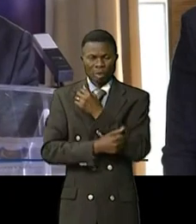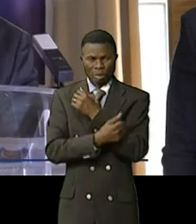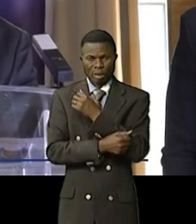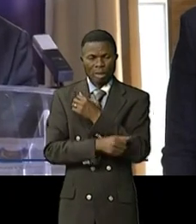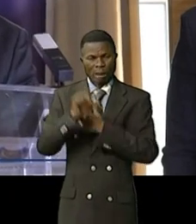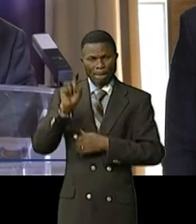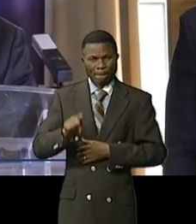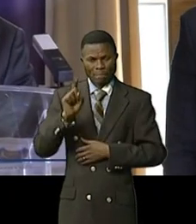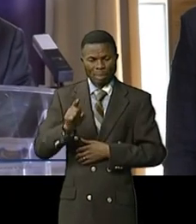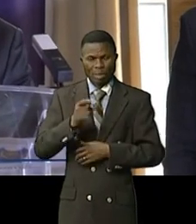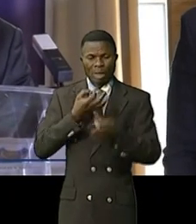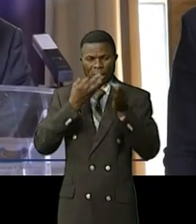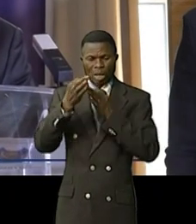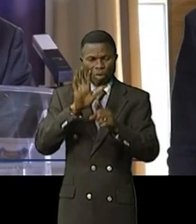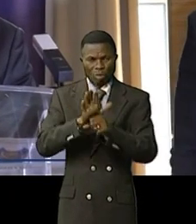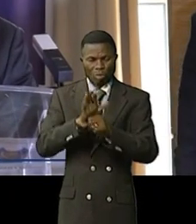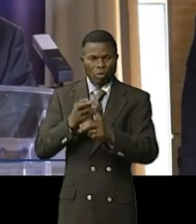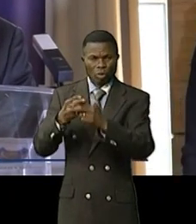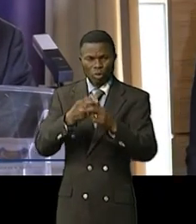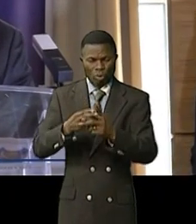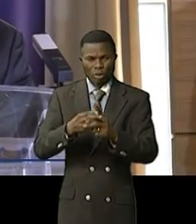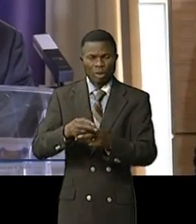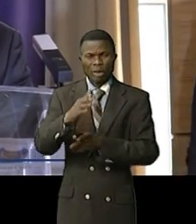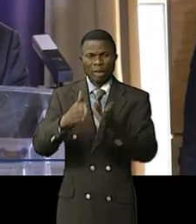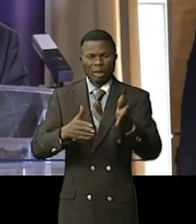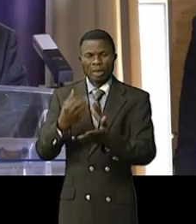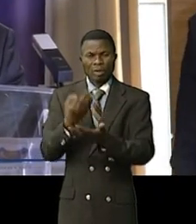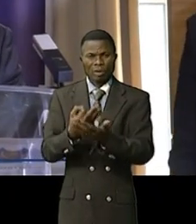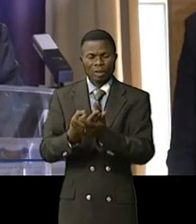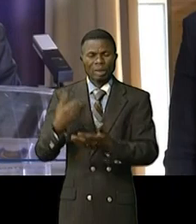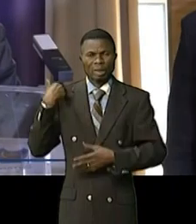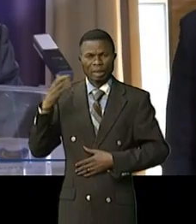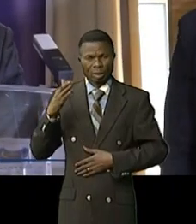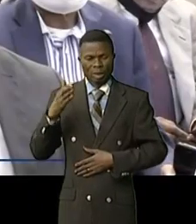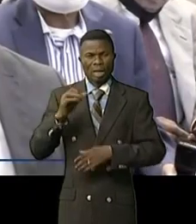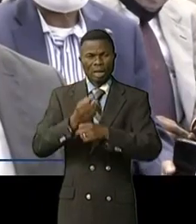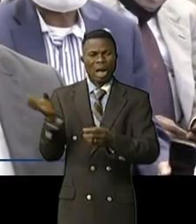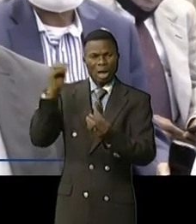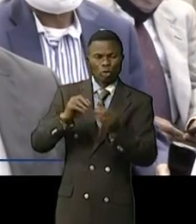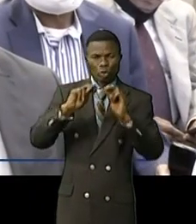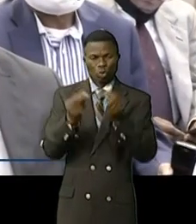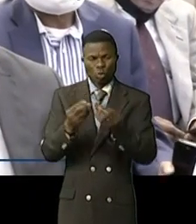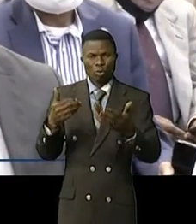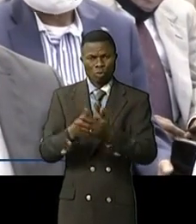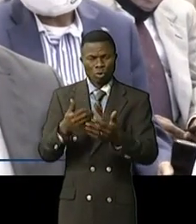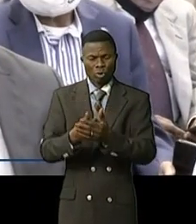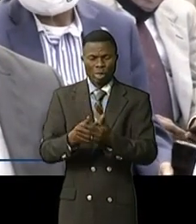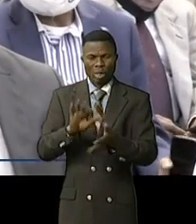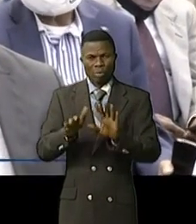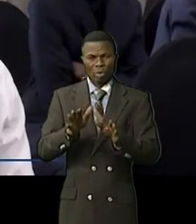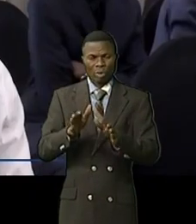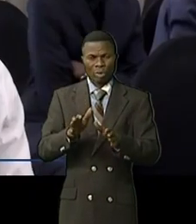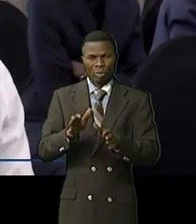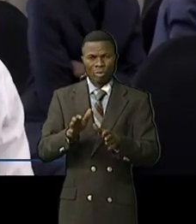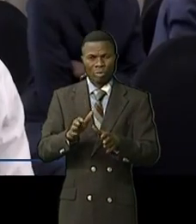voulu accentuer le contrôle des finances publiques en réactivant un autre service, plus vieux. Il s'agit